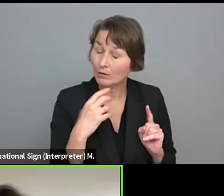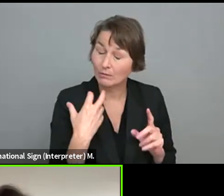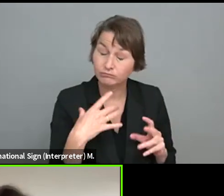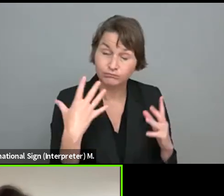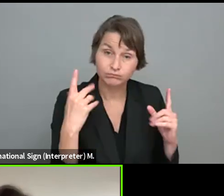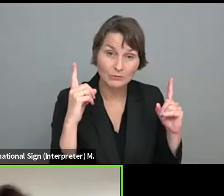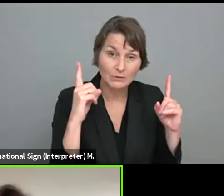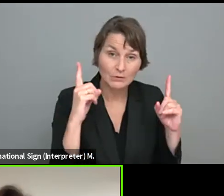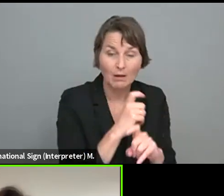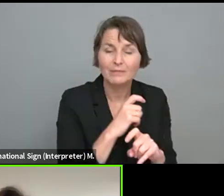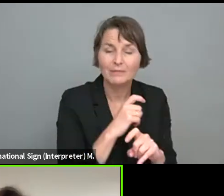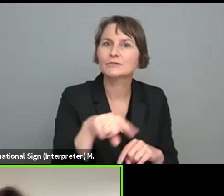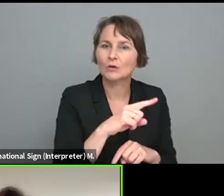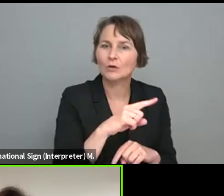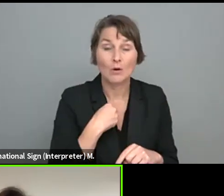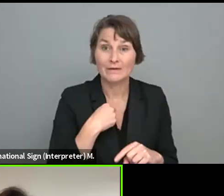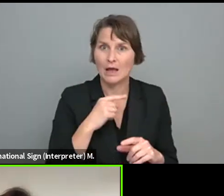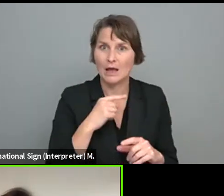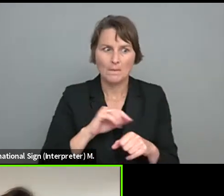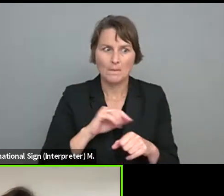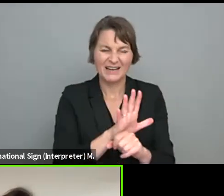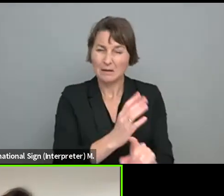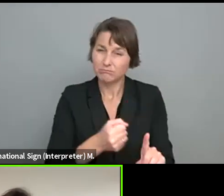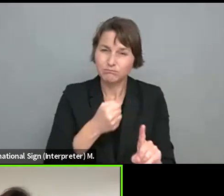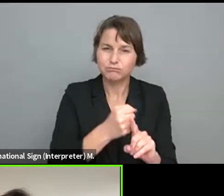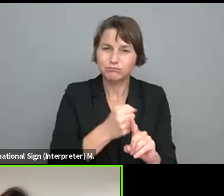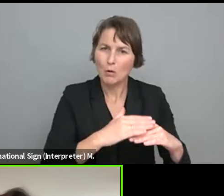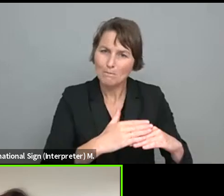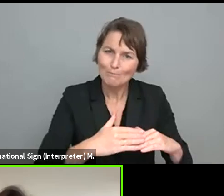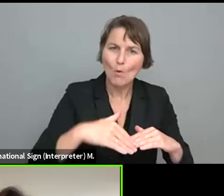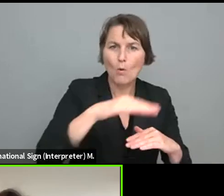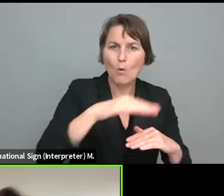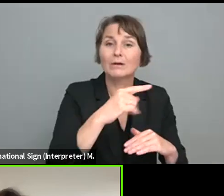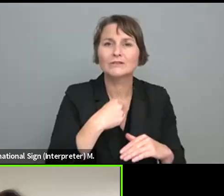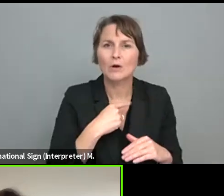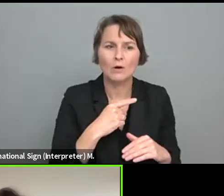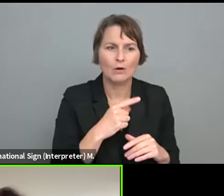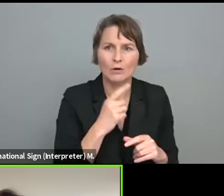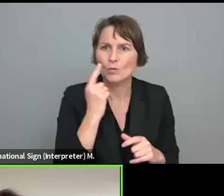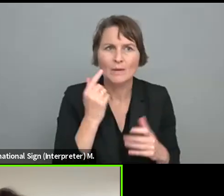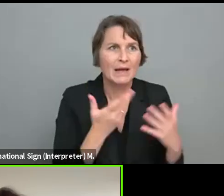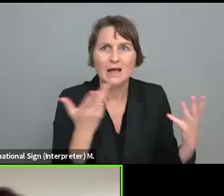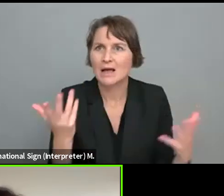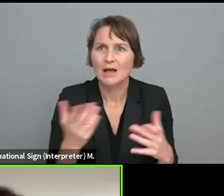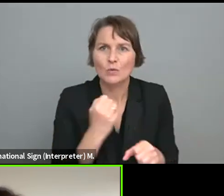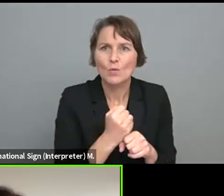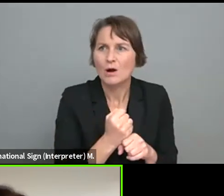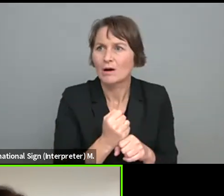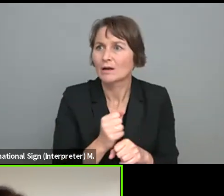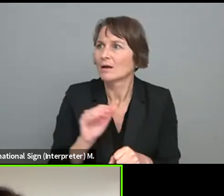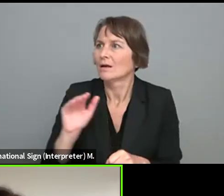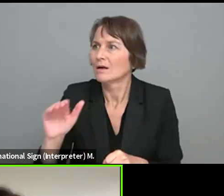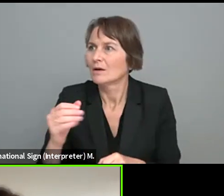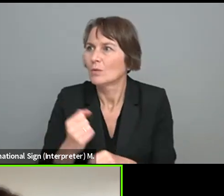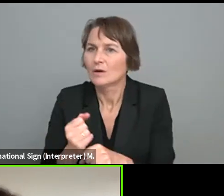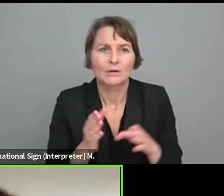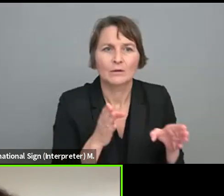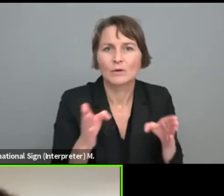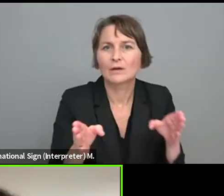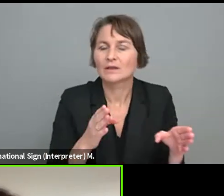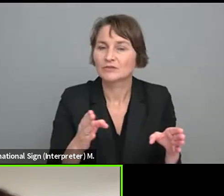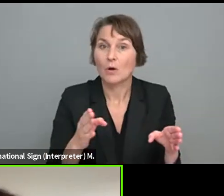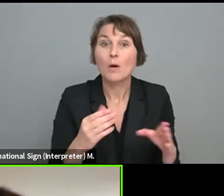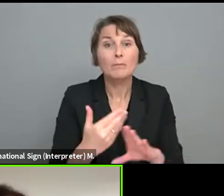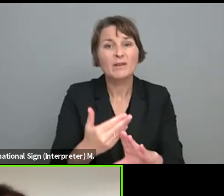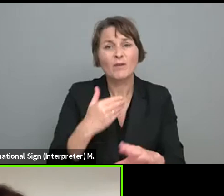En plus des problèmes dus à la promiscuité qui sont notamment la violence et donc tous ces impacts.